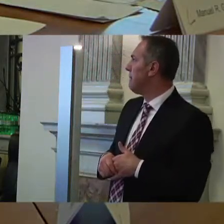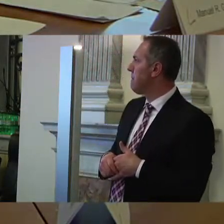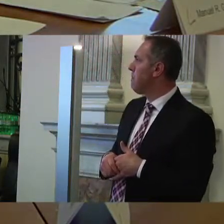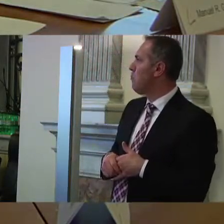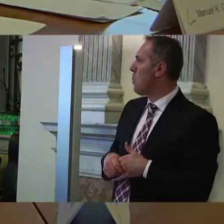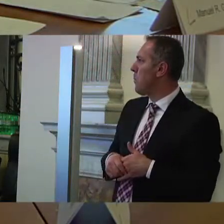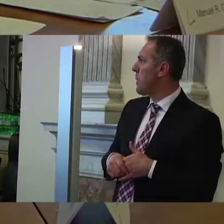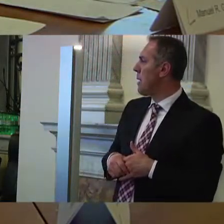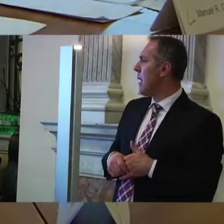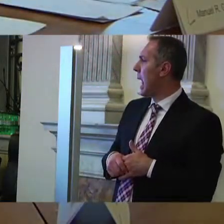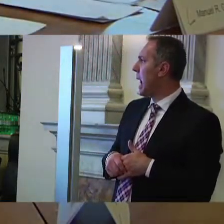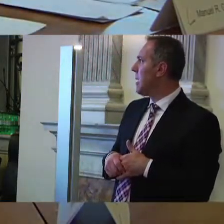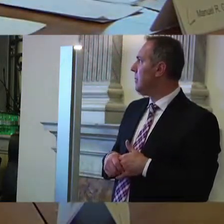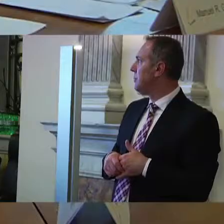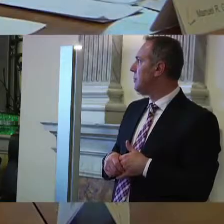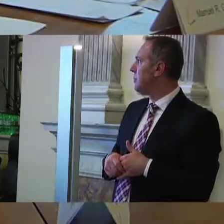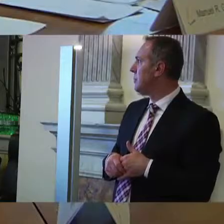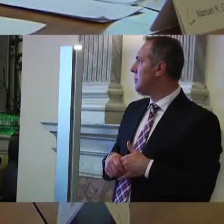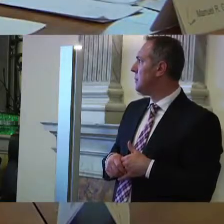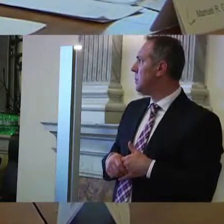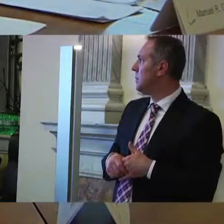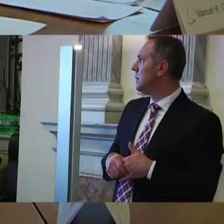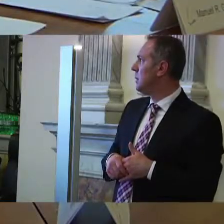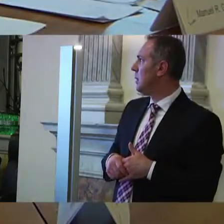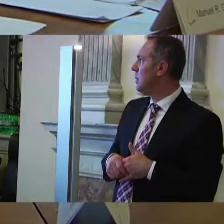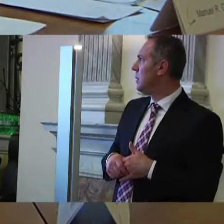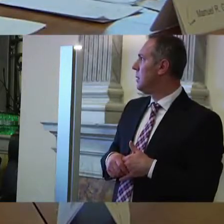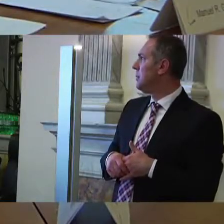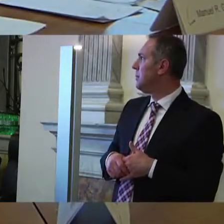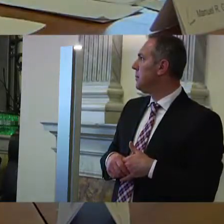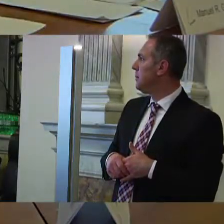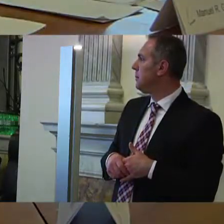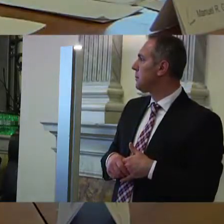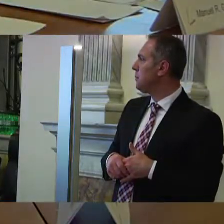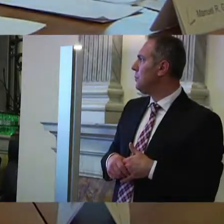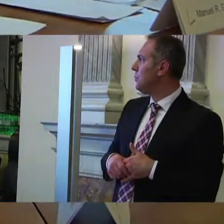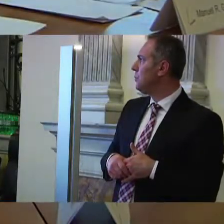dovrebbe partire, penso. Oddio, no. Tornata indietro.